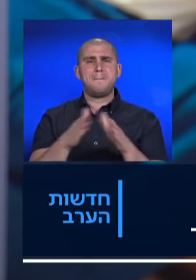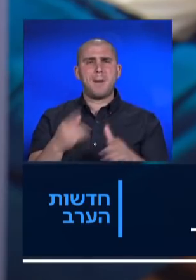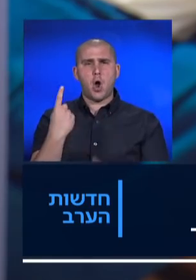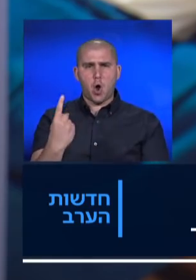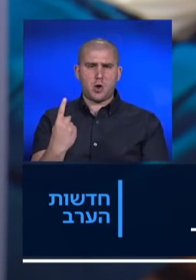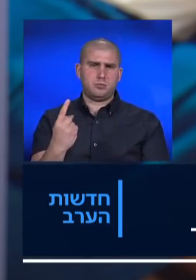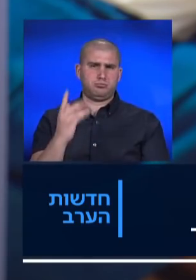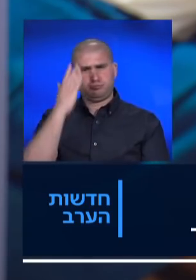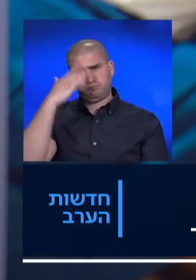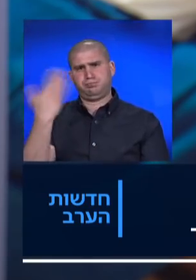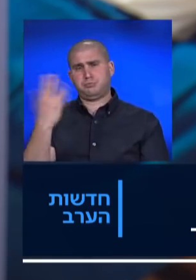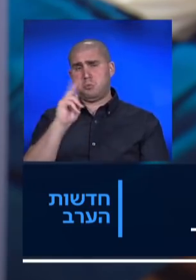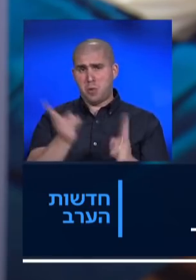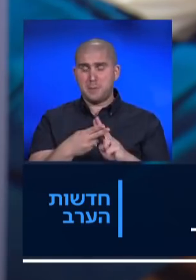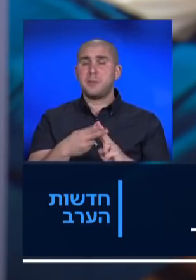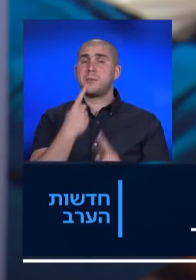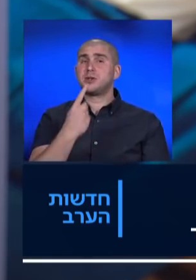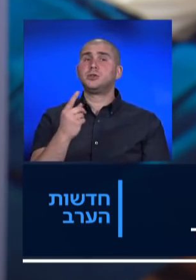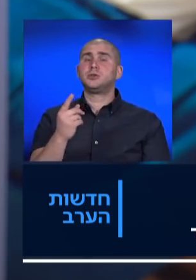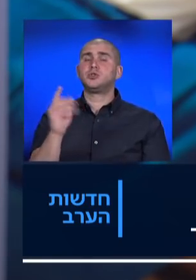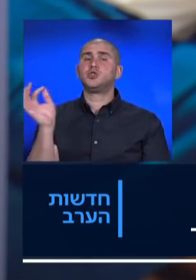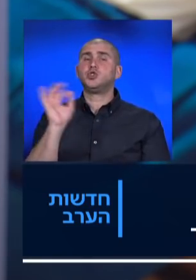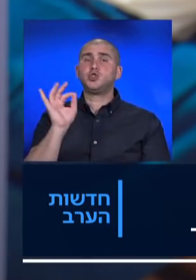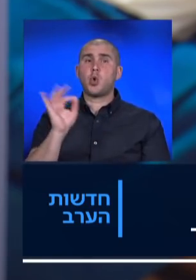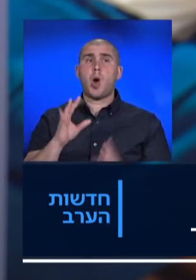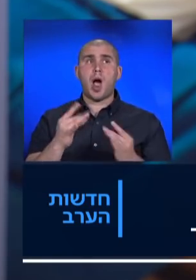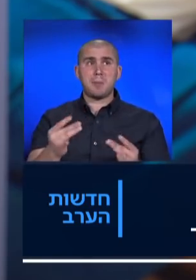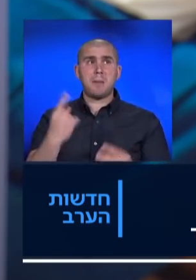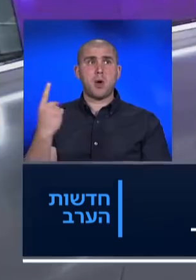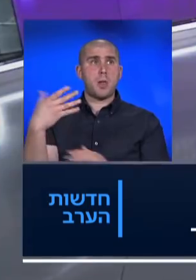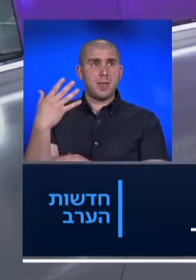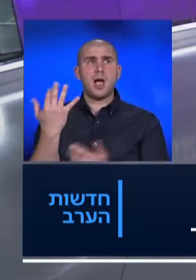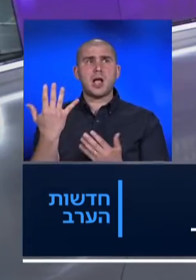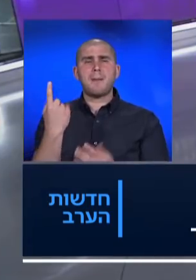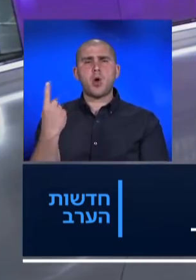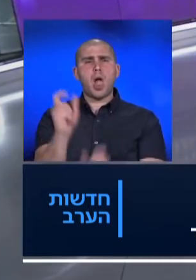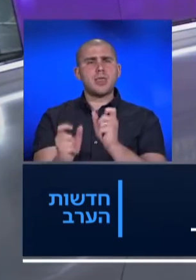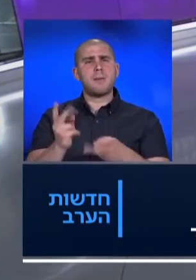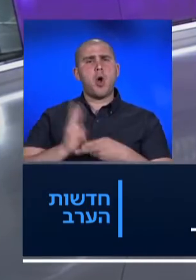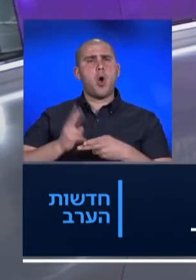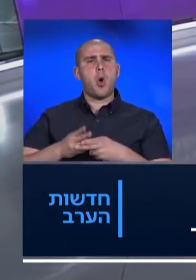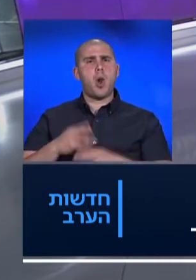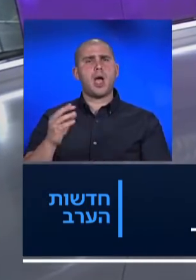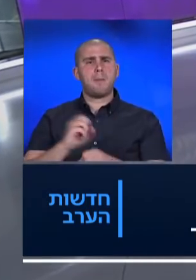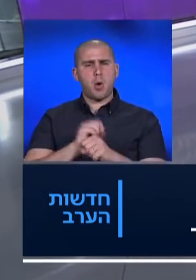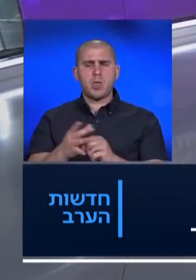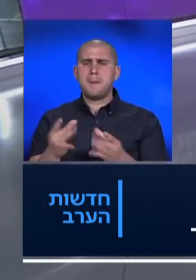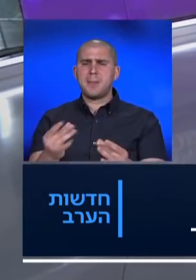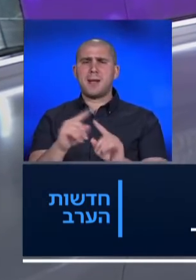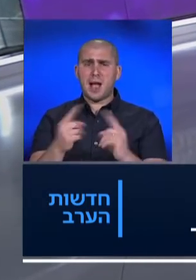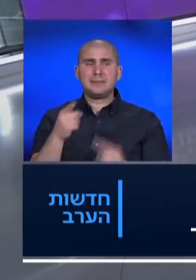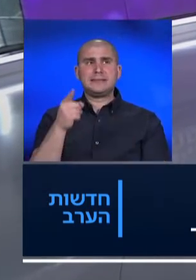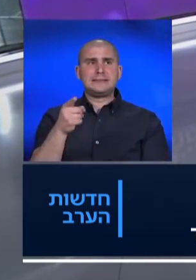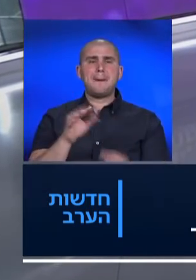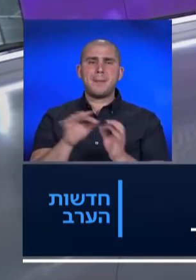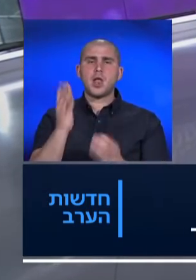בעולם, מדרג את שיעור ההדבקה בכל מדינה. זאת אומרת, כמה כל אדם חולה בקורונה מדביק אחרים, זה בעצם המדד שקובע אם המגפה